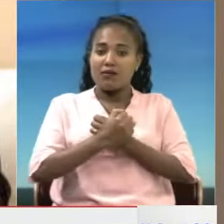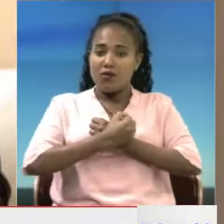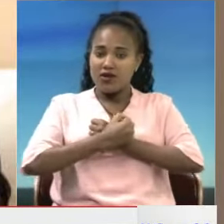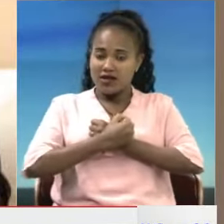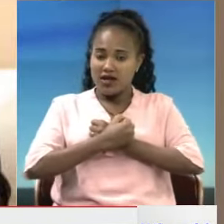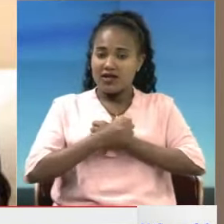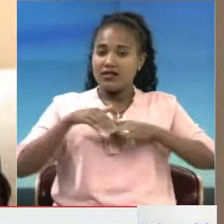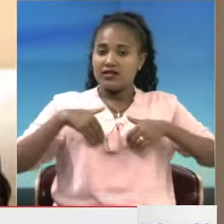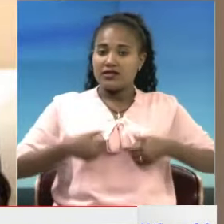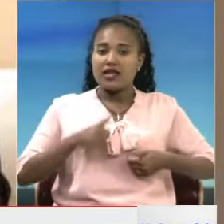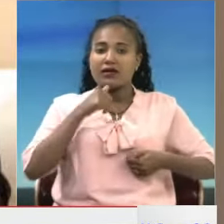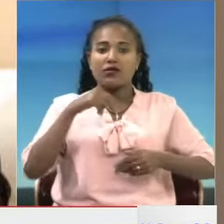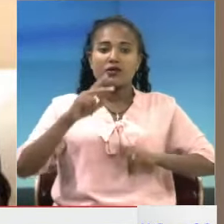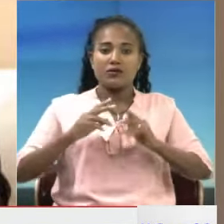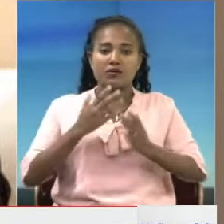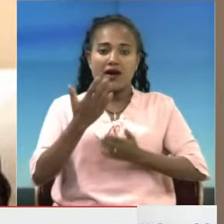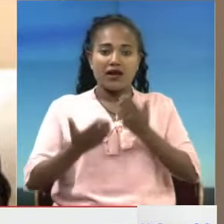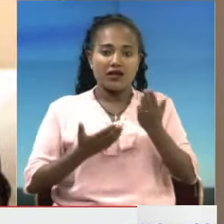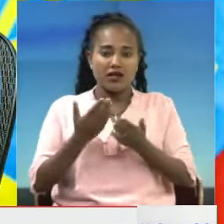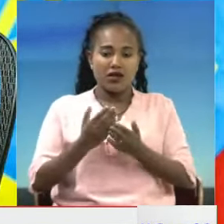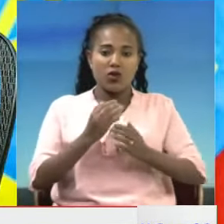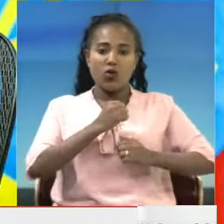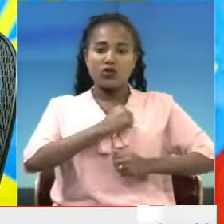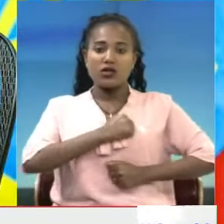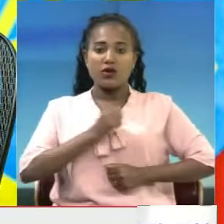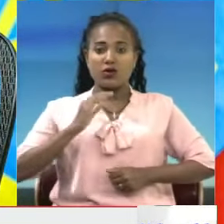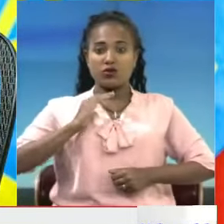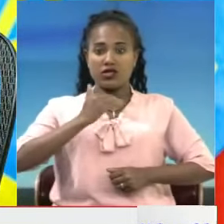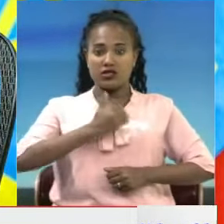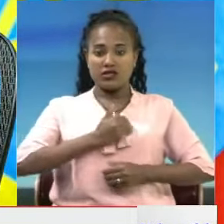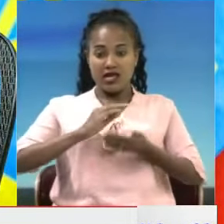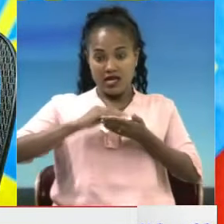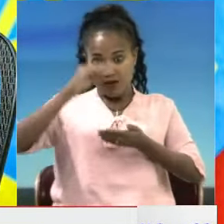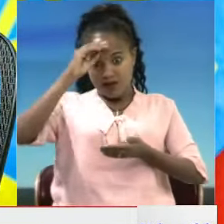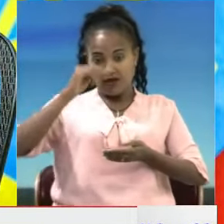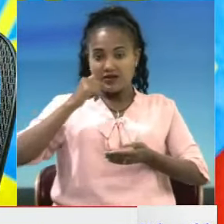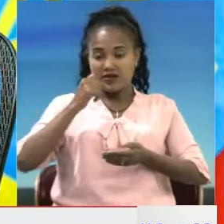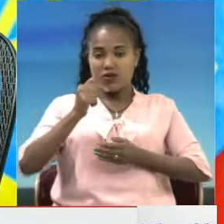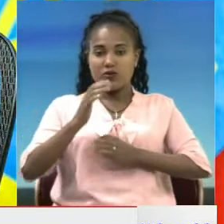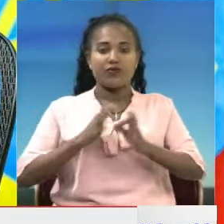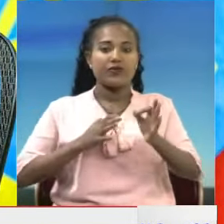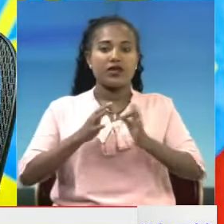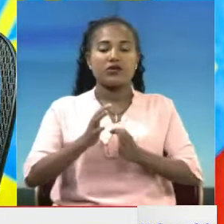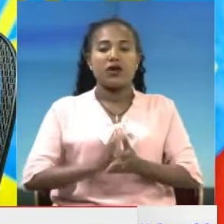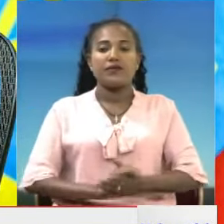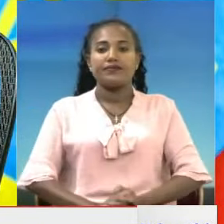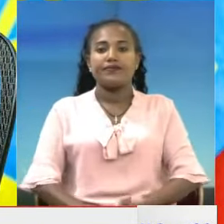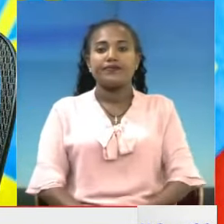ማፍቀርና ሳይታክቱ ህዝብን ማገልገል ከወታደሮቻችን እንማር ሲሉ ገልጸዋል።